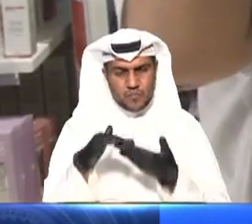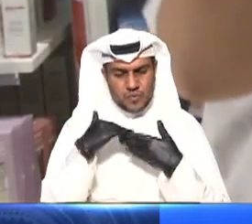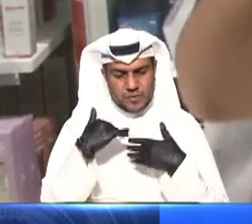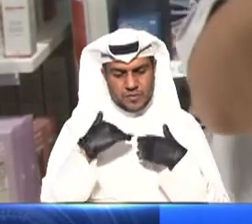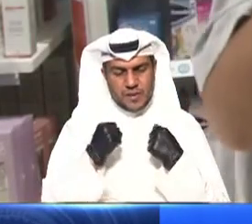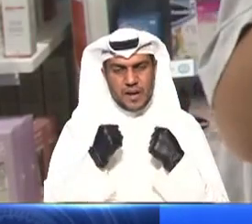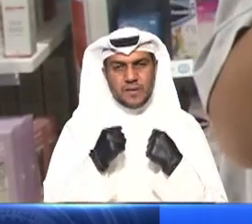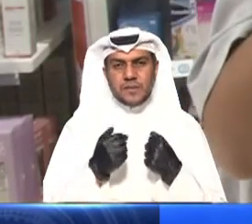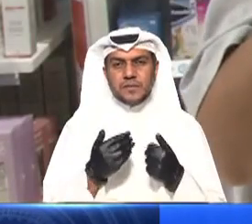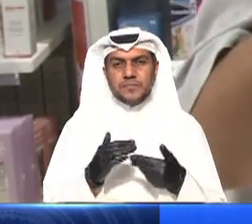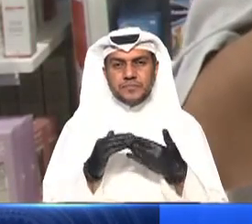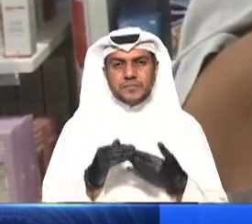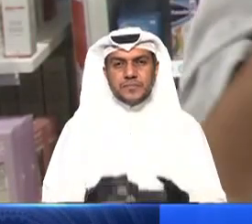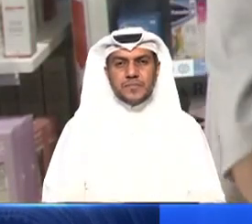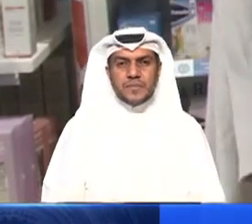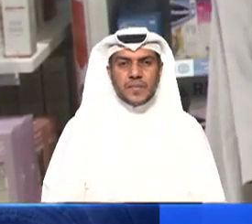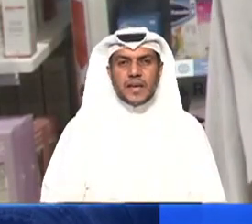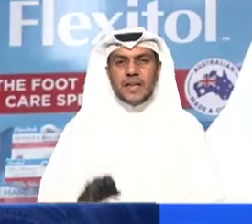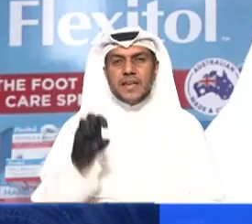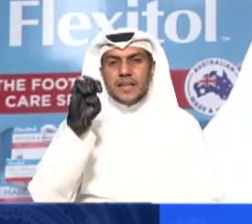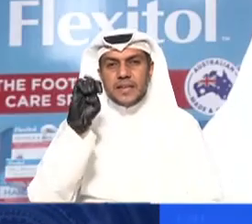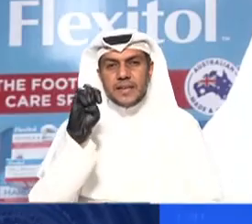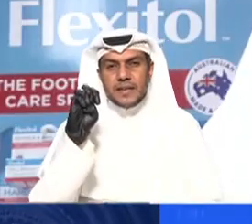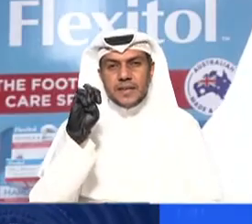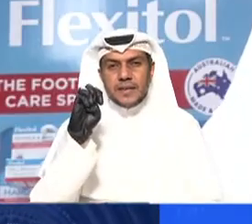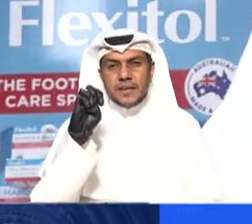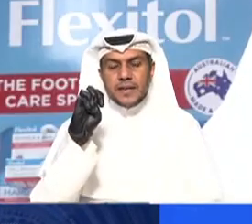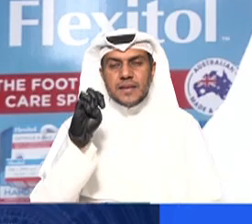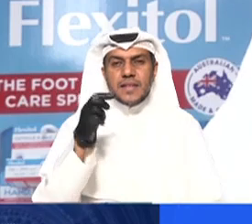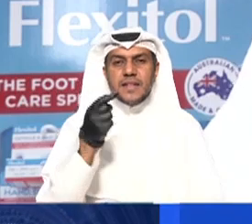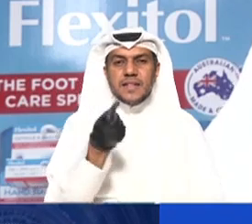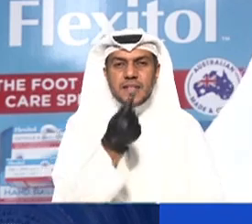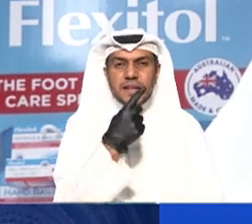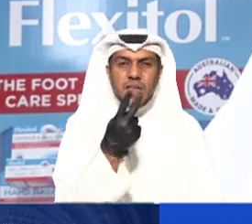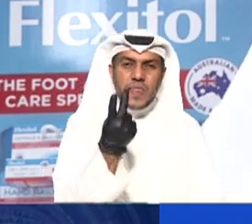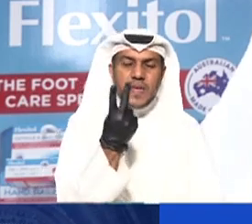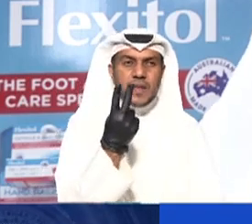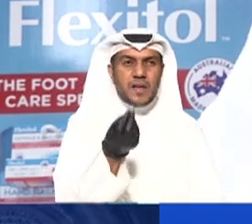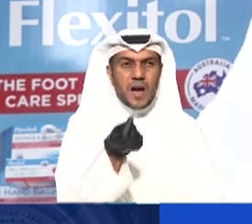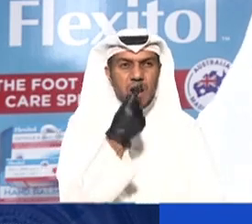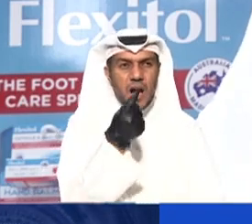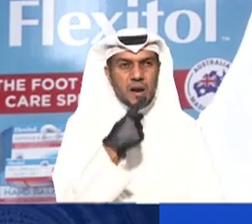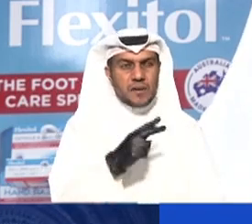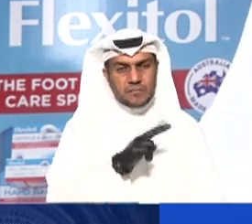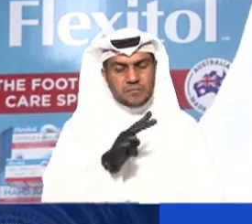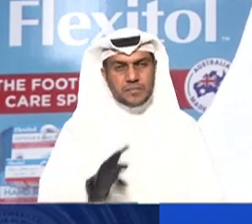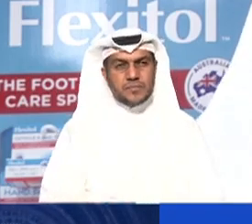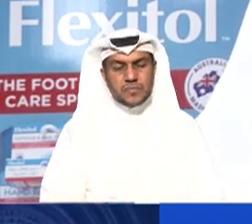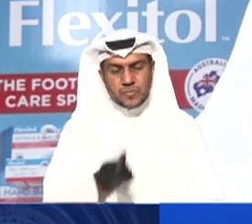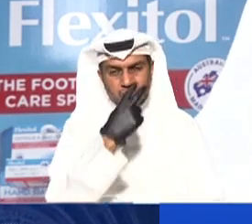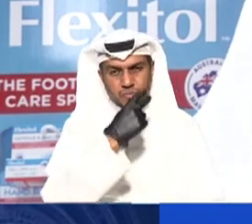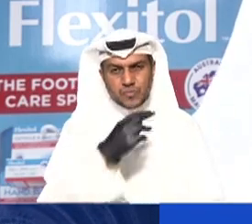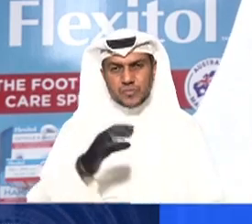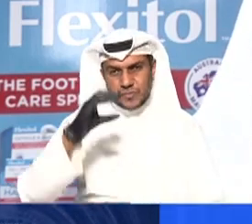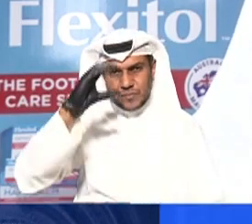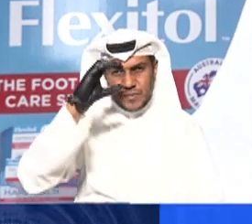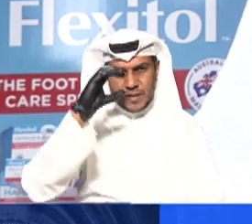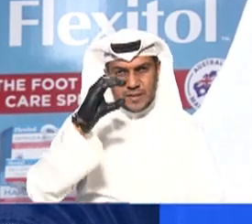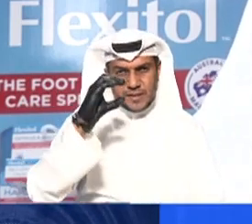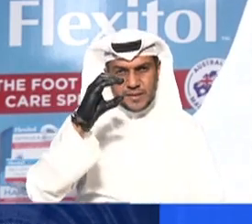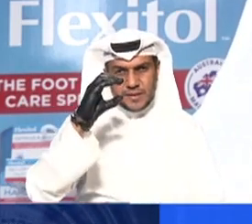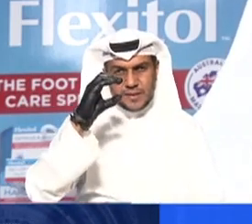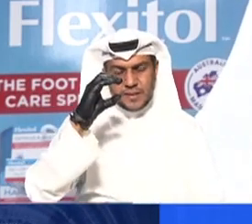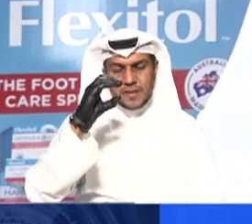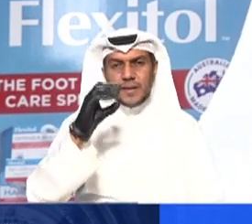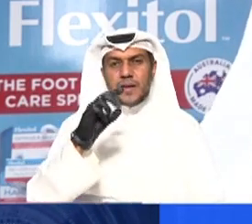الظروف، فيتامين إي والزنك. مختلف المنتجات ممكن احنا يستخدمها، منها الفيتامين سي، وعندنا